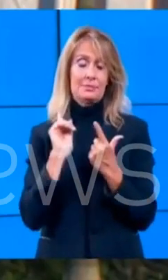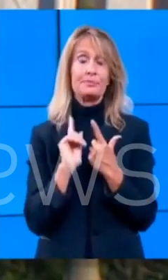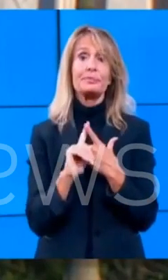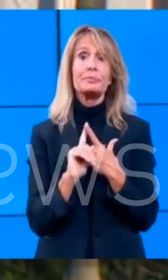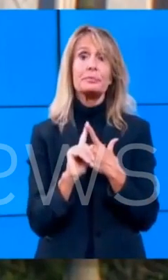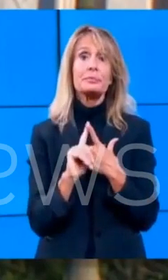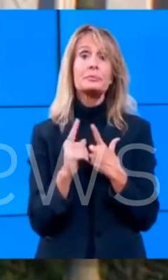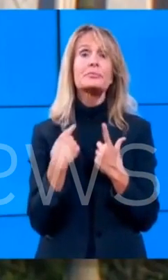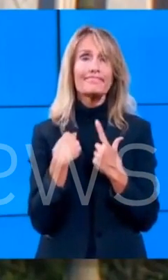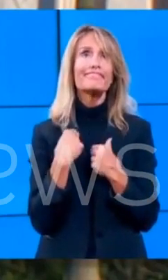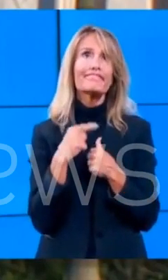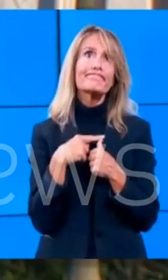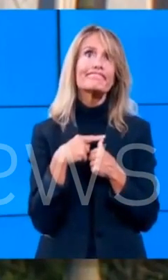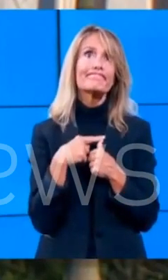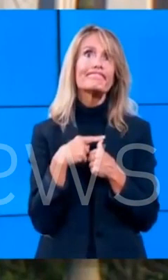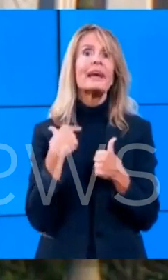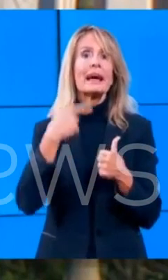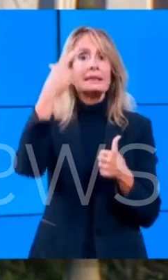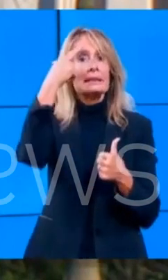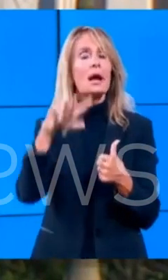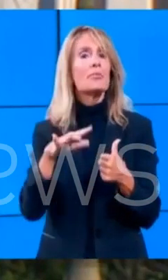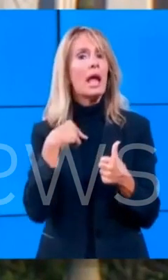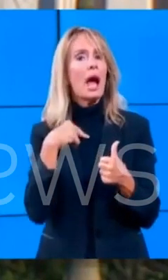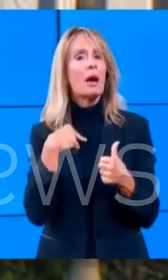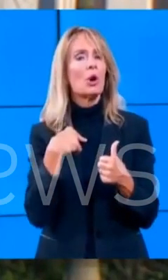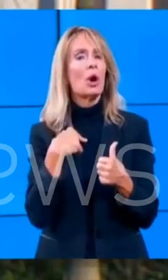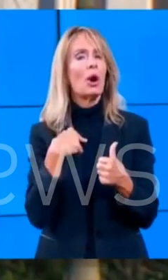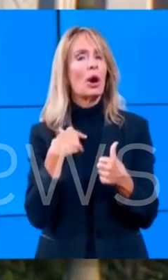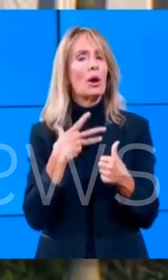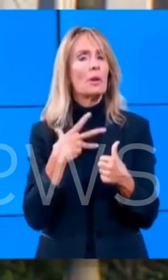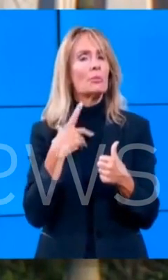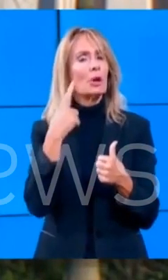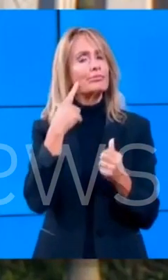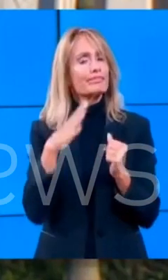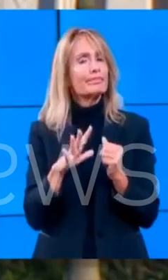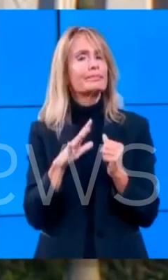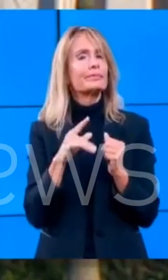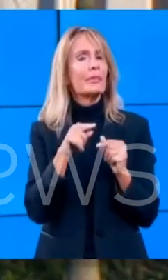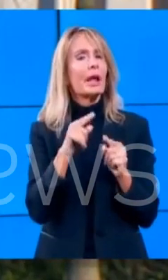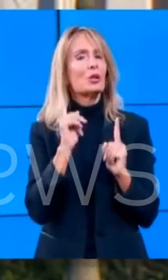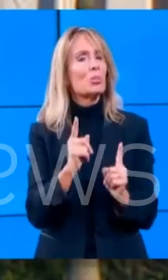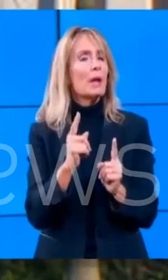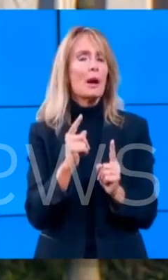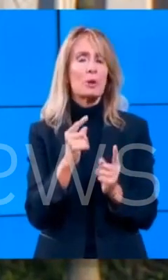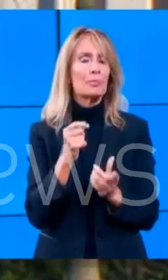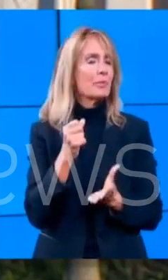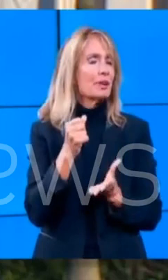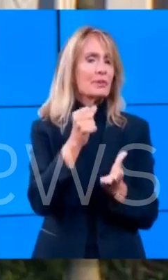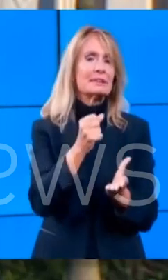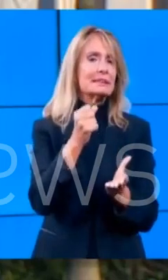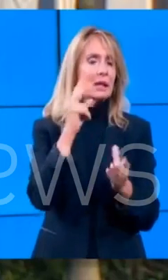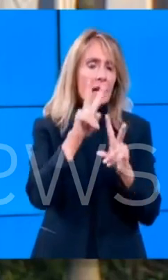Abbiamo consapevolezza, è emersa piena consapevolezza che bisogna investire tantissimo